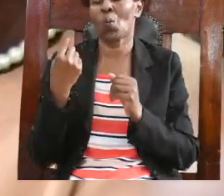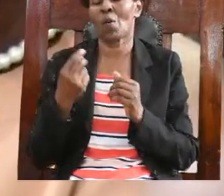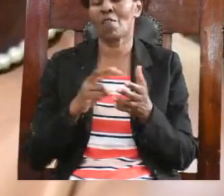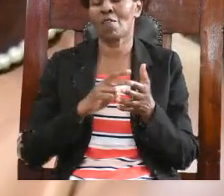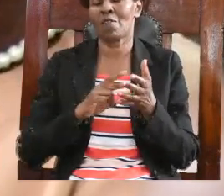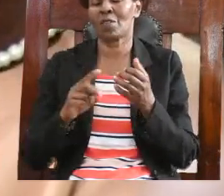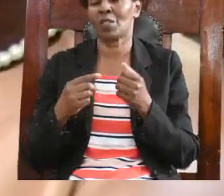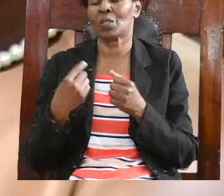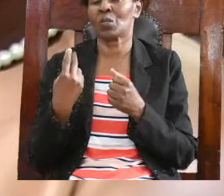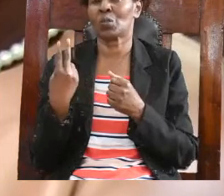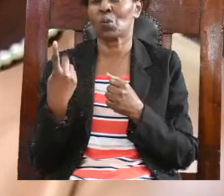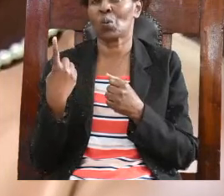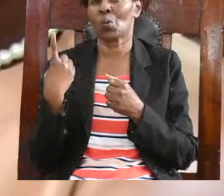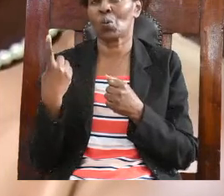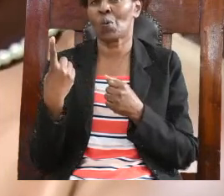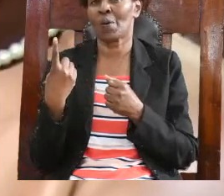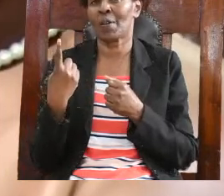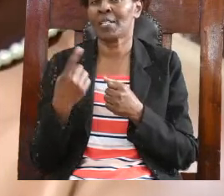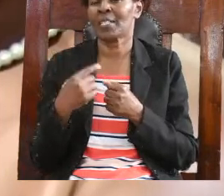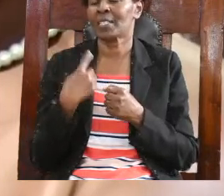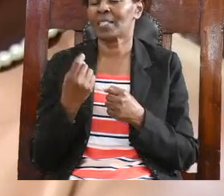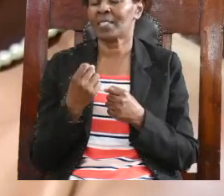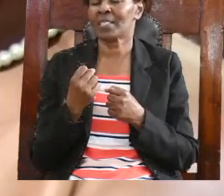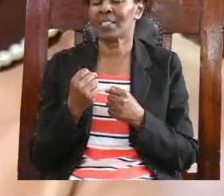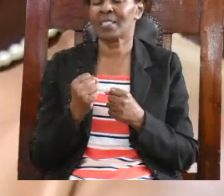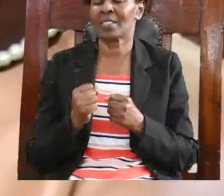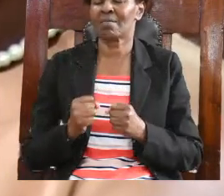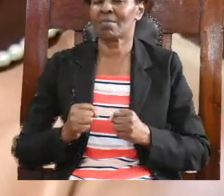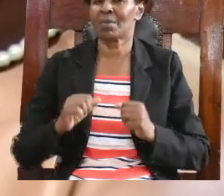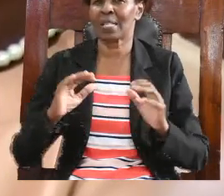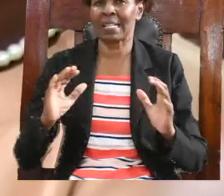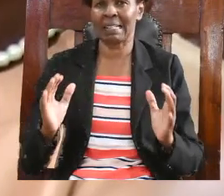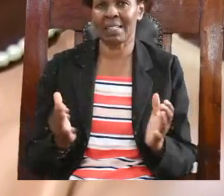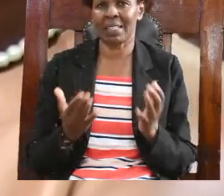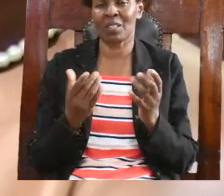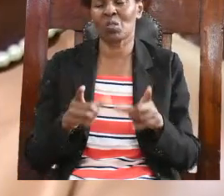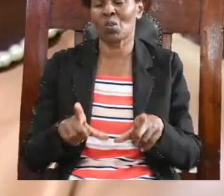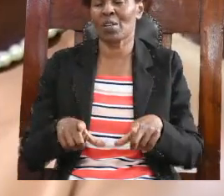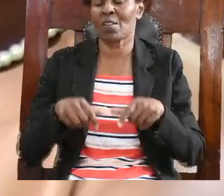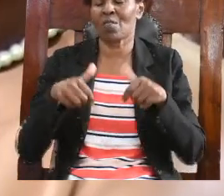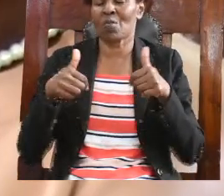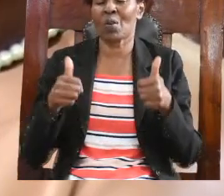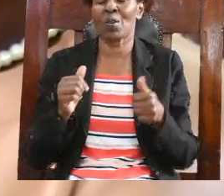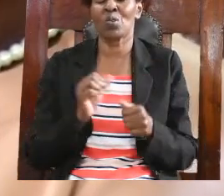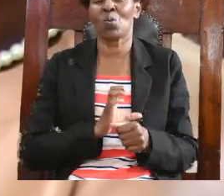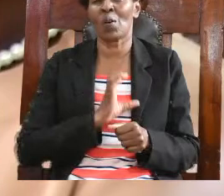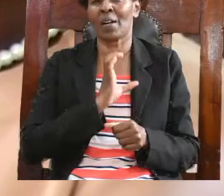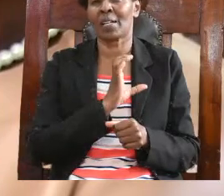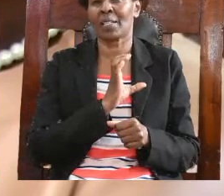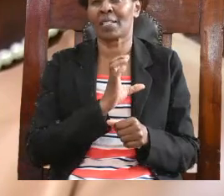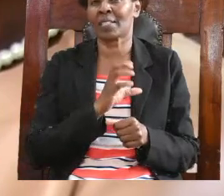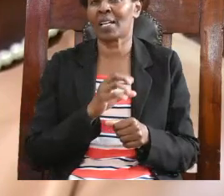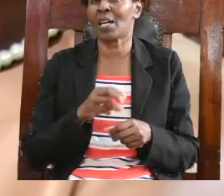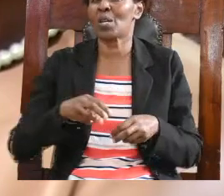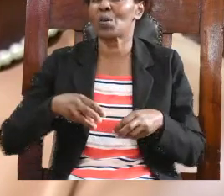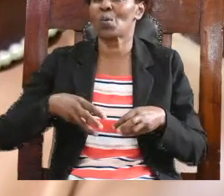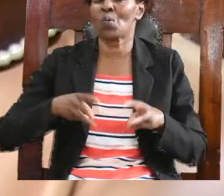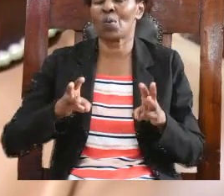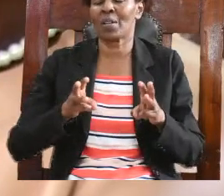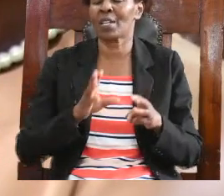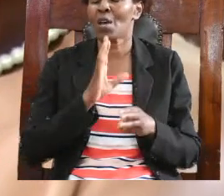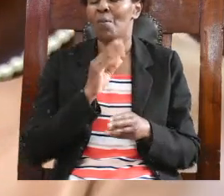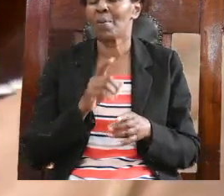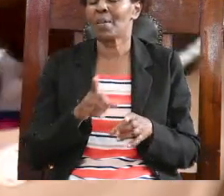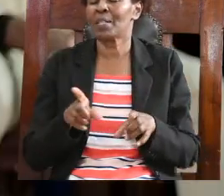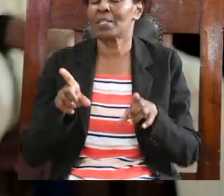27, anasema ya kwamba mtie bidii kuishi vyema, tabia yenu na mienendo yenu iwe